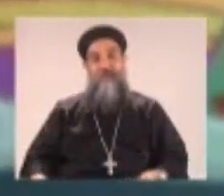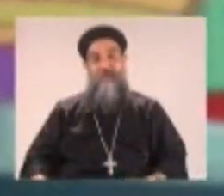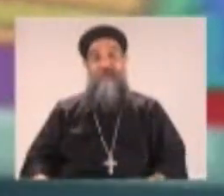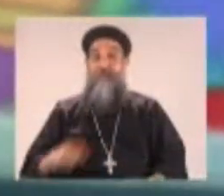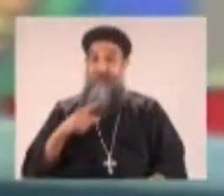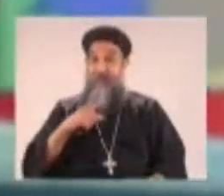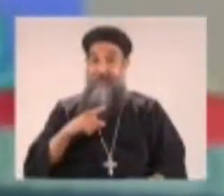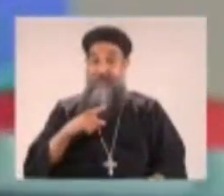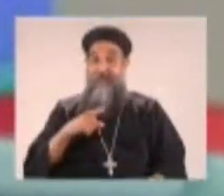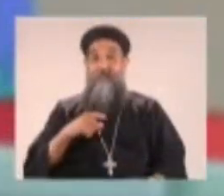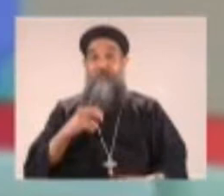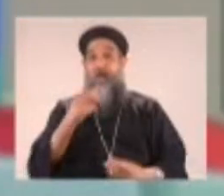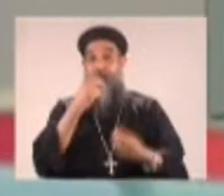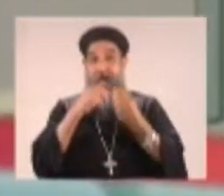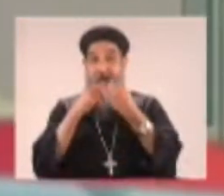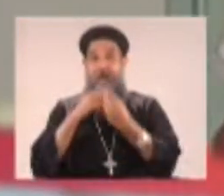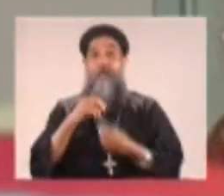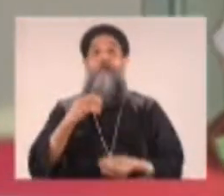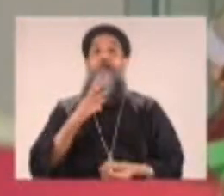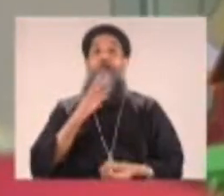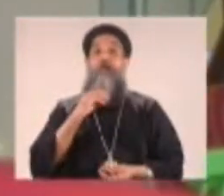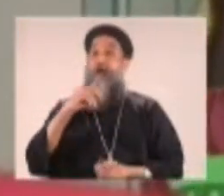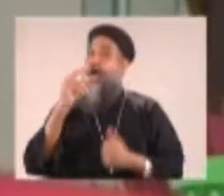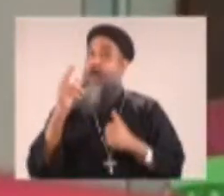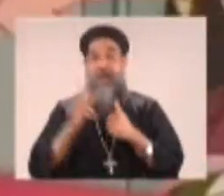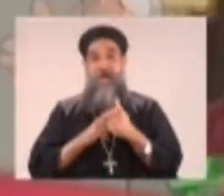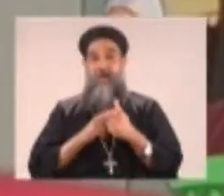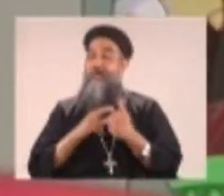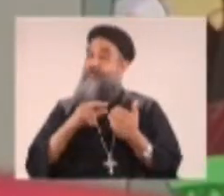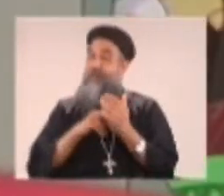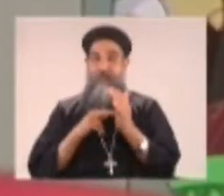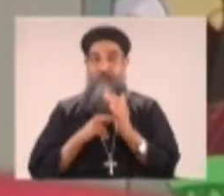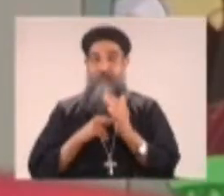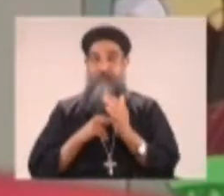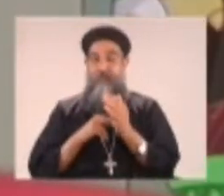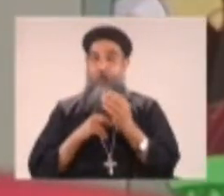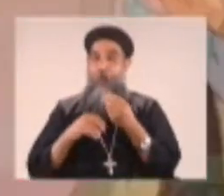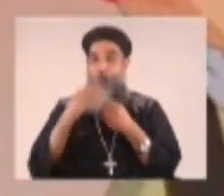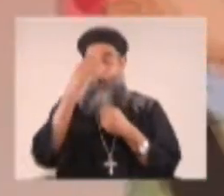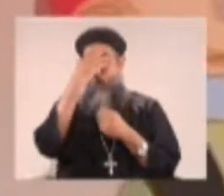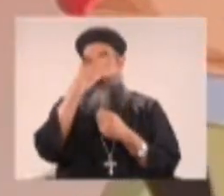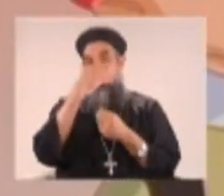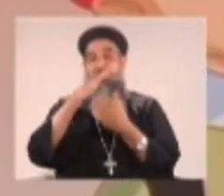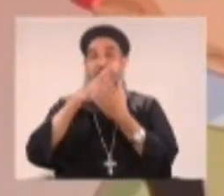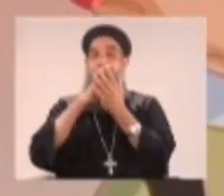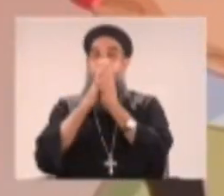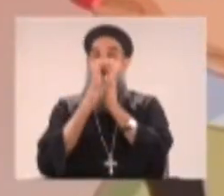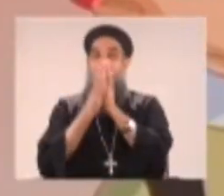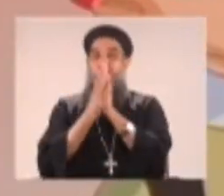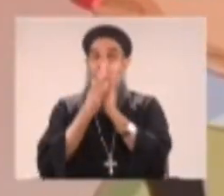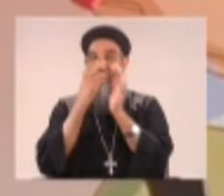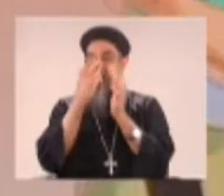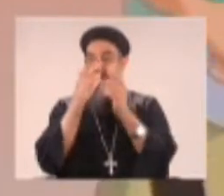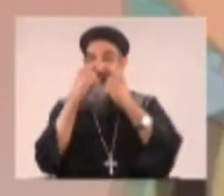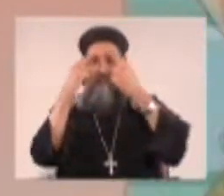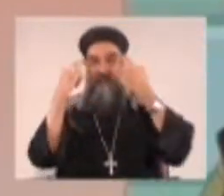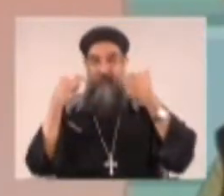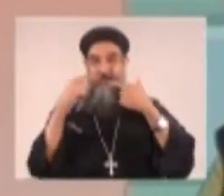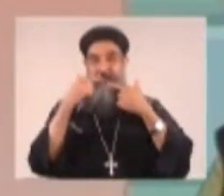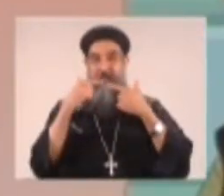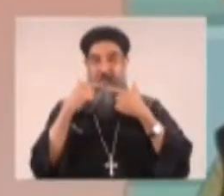لو كلت اللي بابا قال لأ عليه، ووشك كله تلح